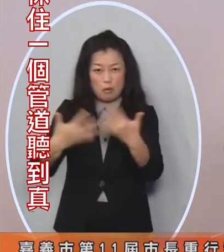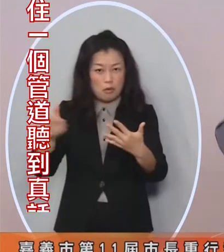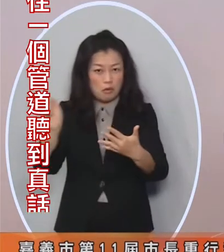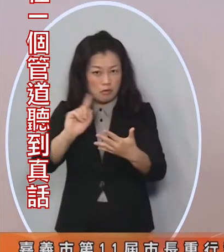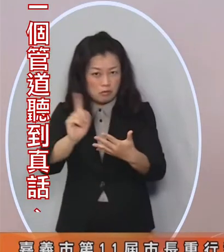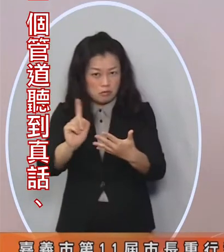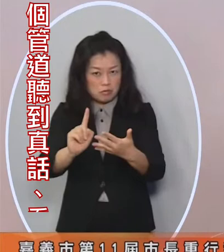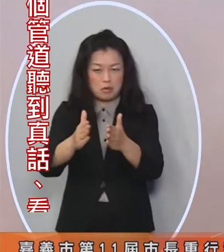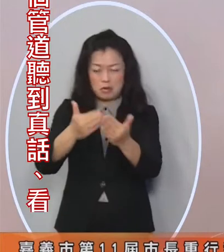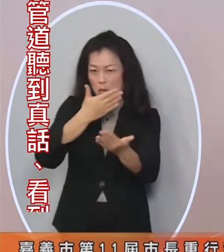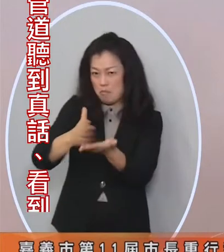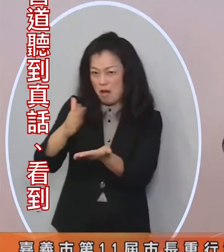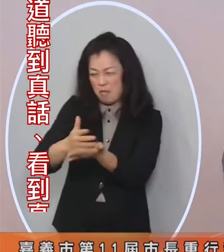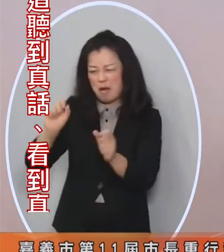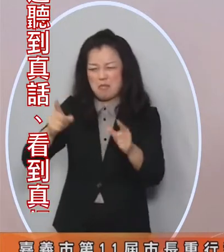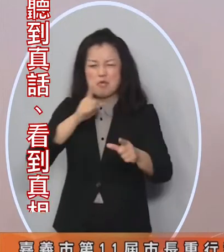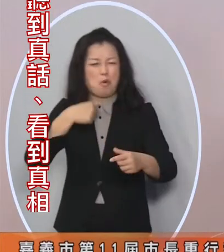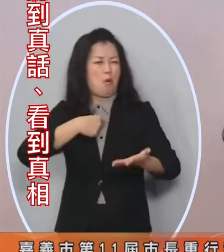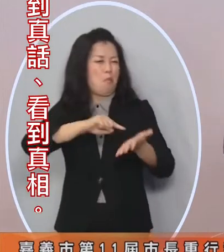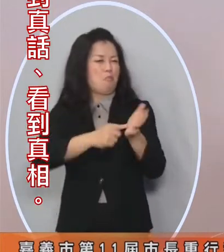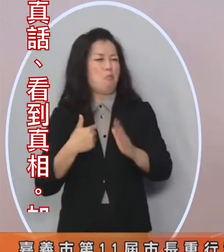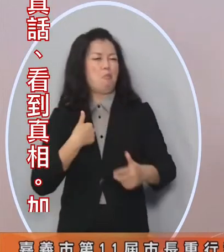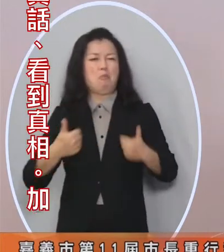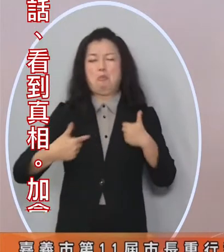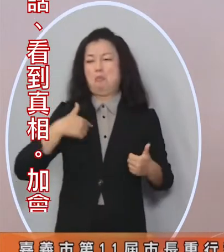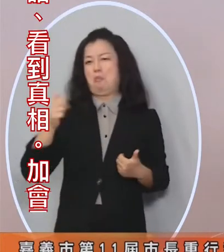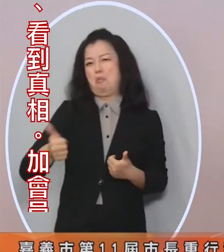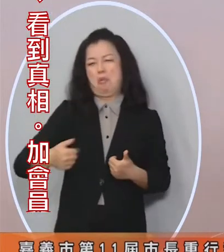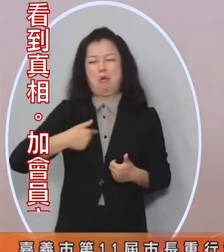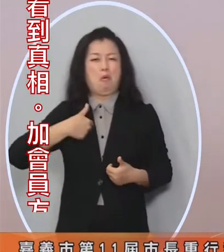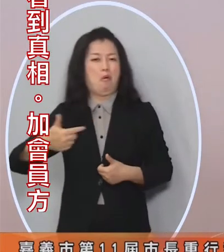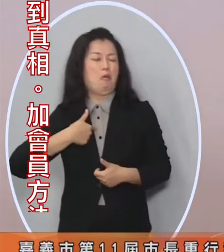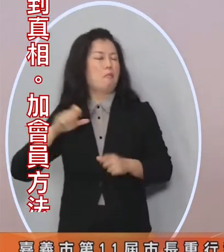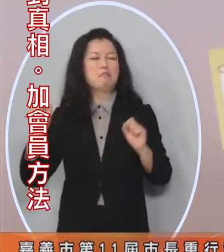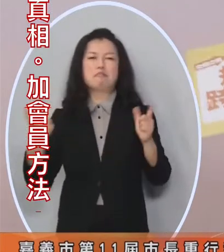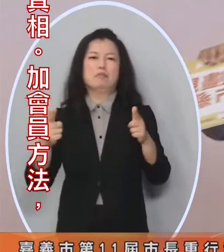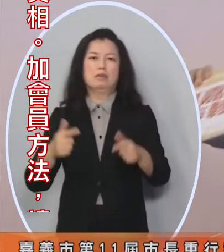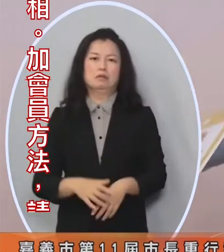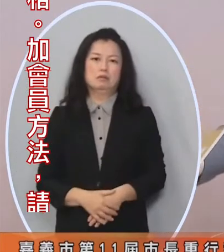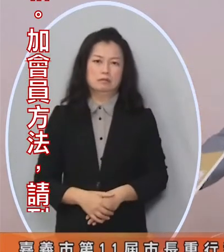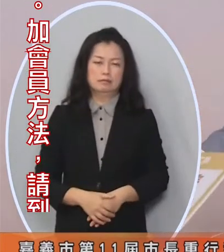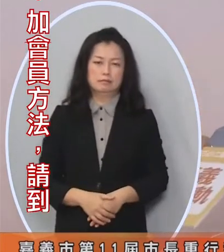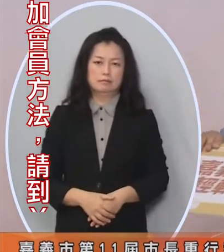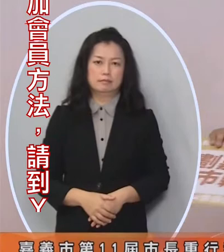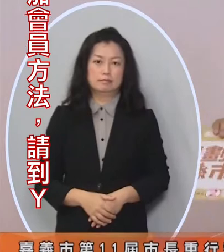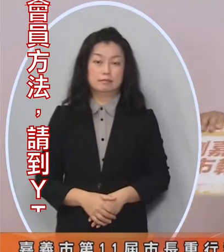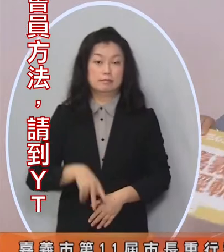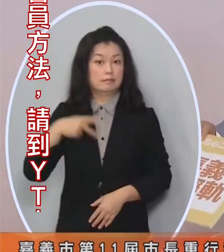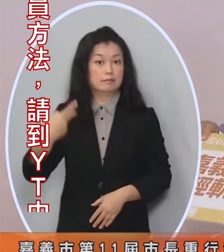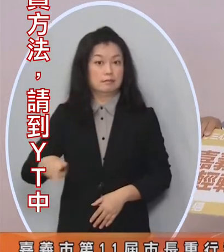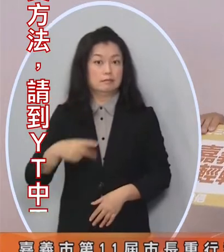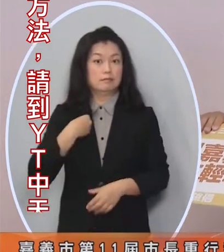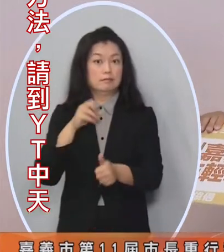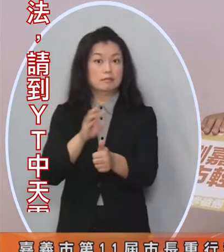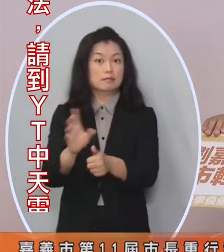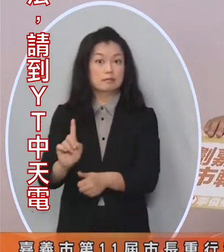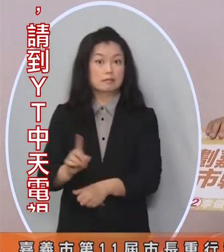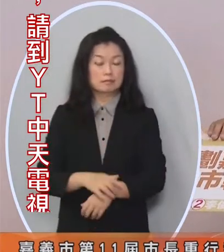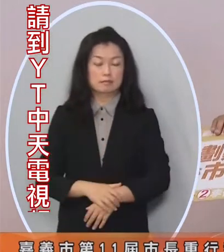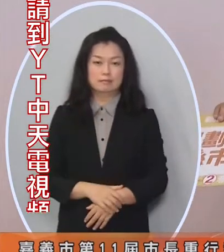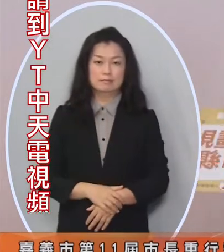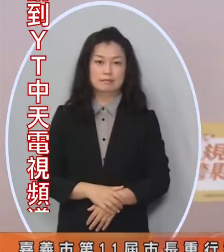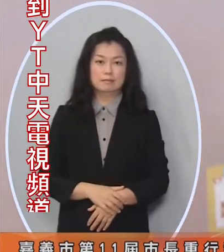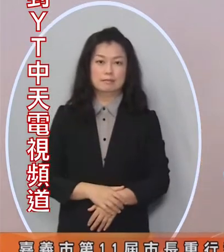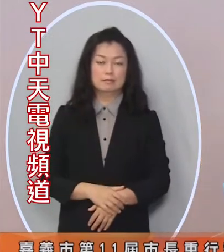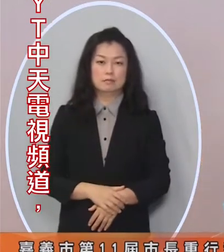成绩很漂亮，我知识很漂亮，然后一直在说我做得很好。 另外一件我们要告诉大家的是，我们要打